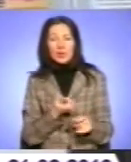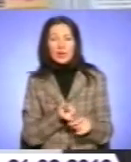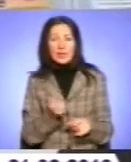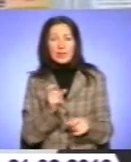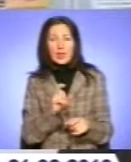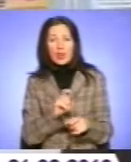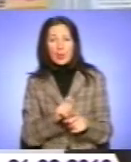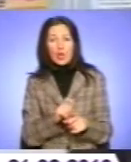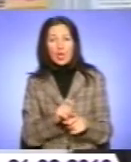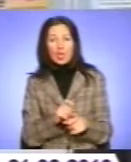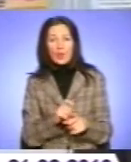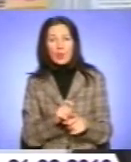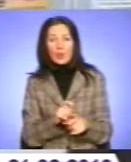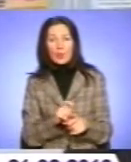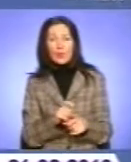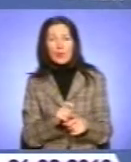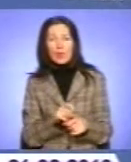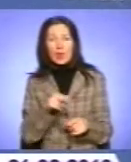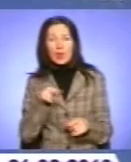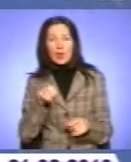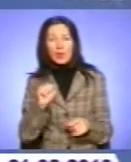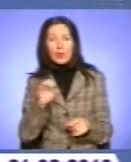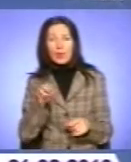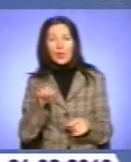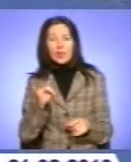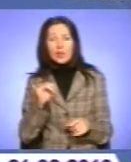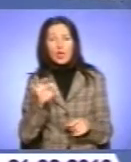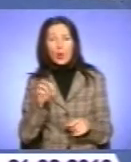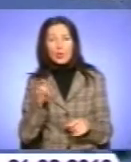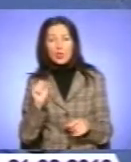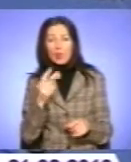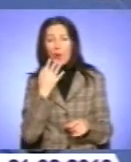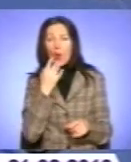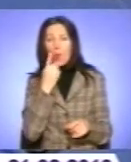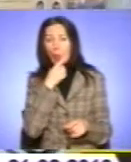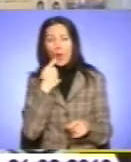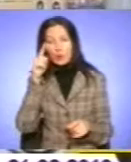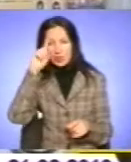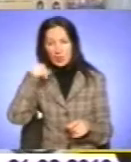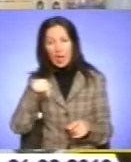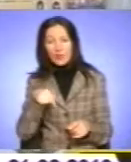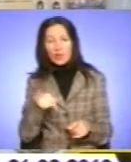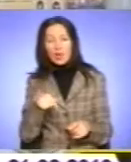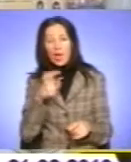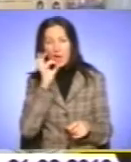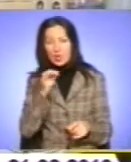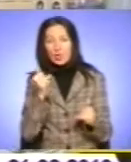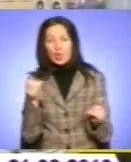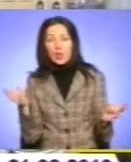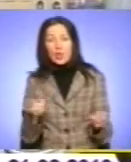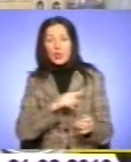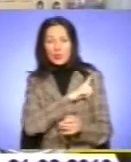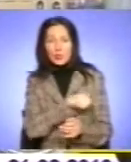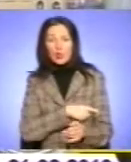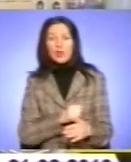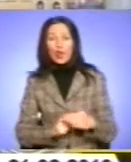надмірним ура патріотизмом. Мовознавець Микола Николин каже, сьогодні ми маємо зміцнювати фундамент